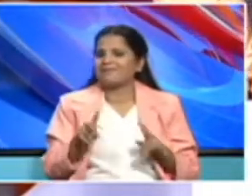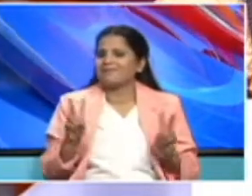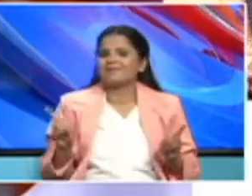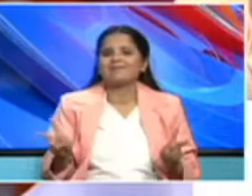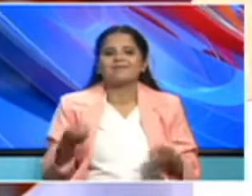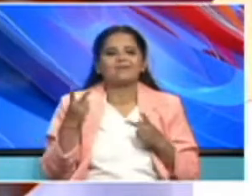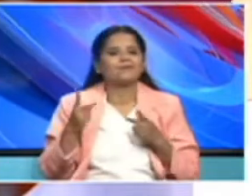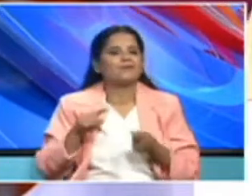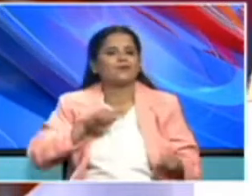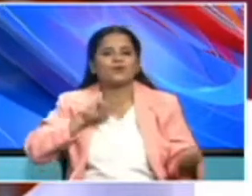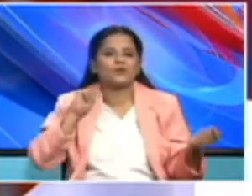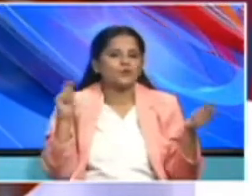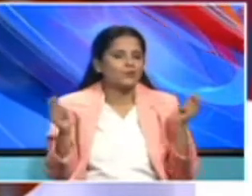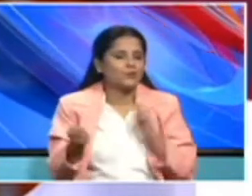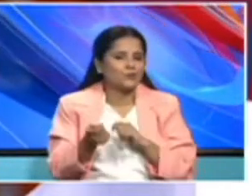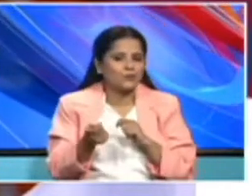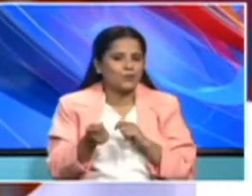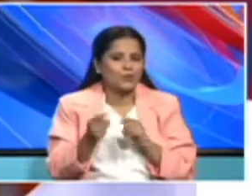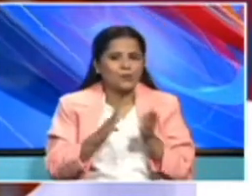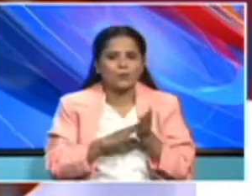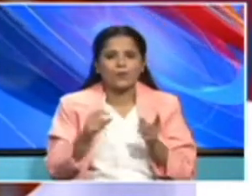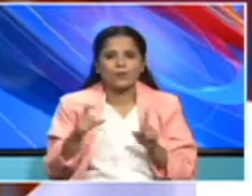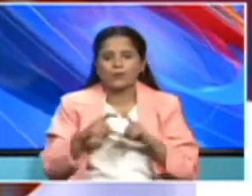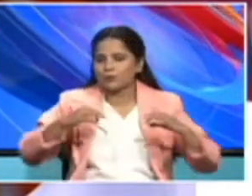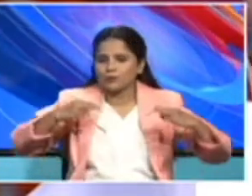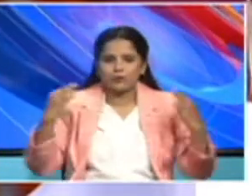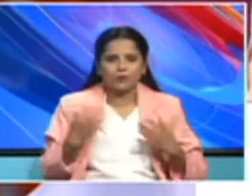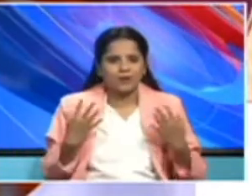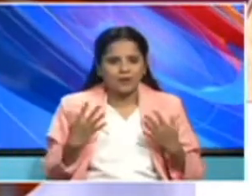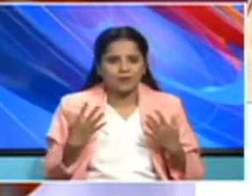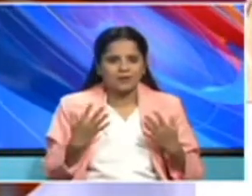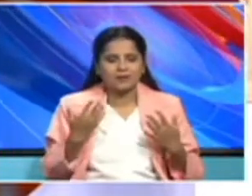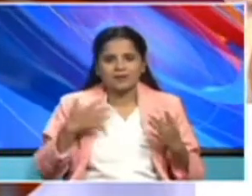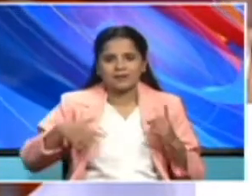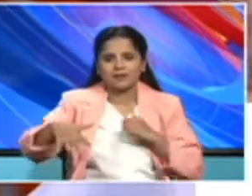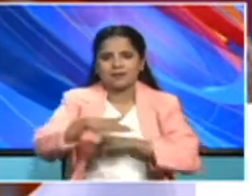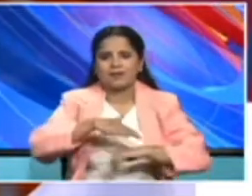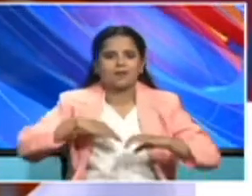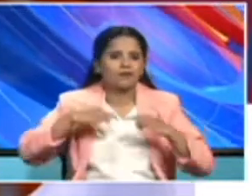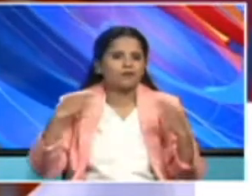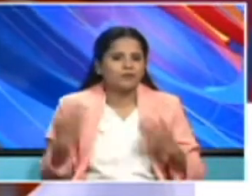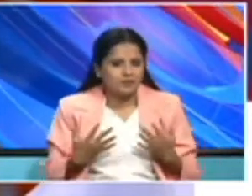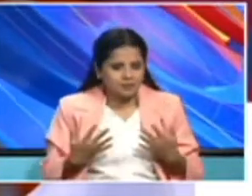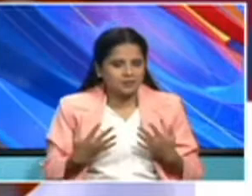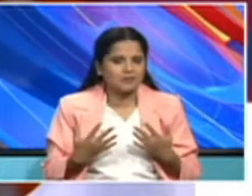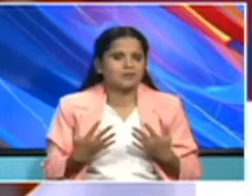है, मूड नया है, माहौल नया है।